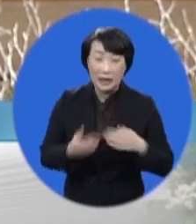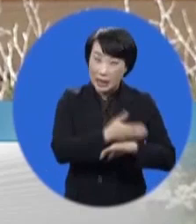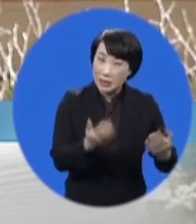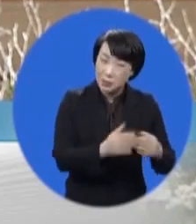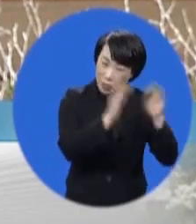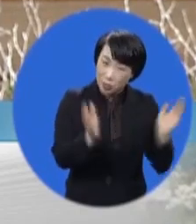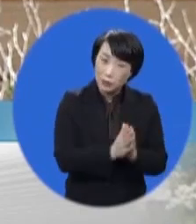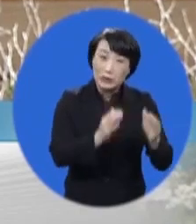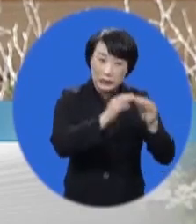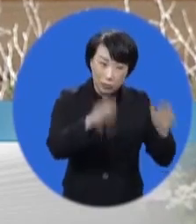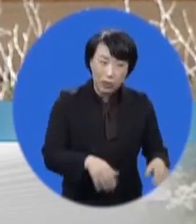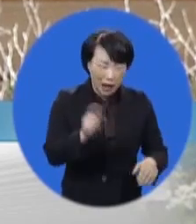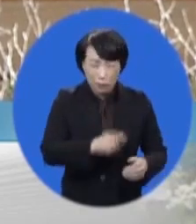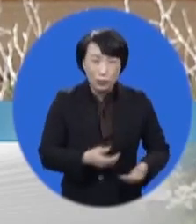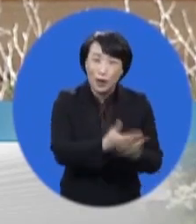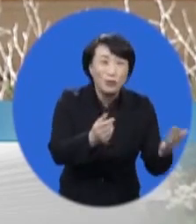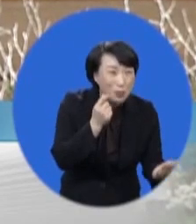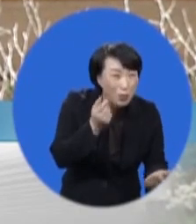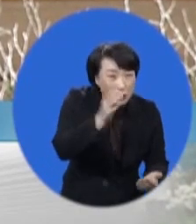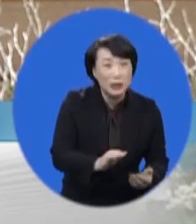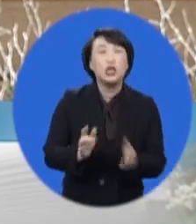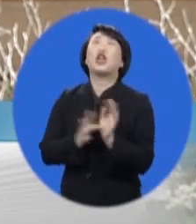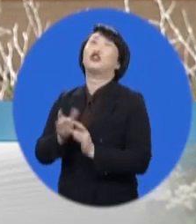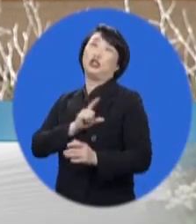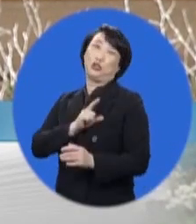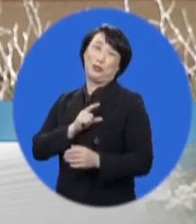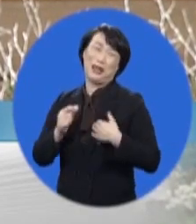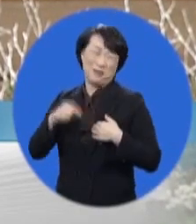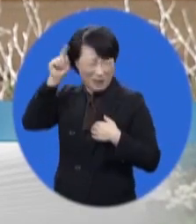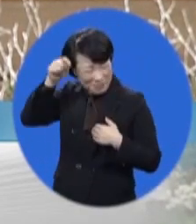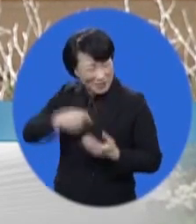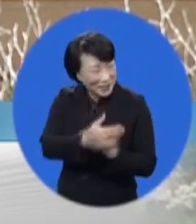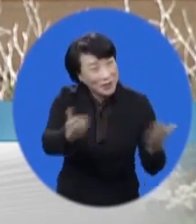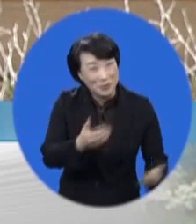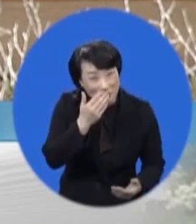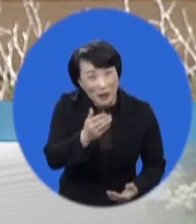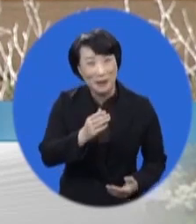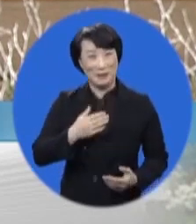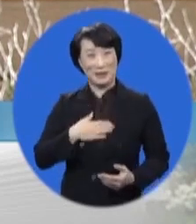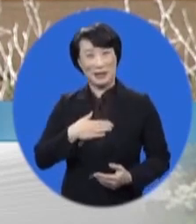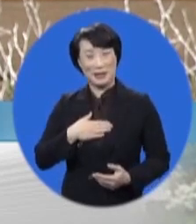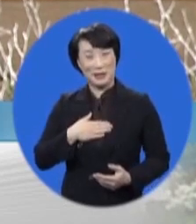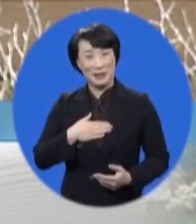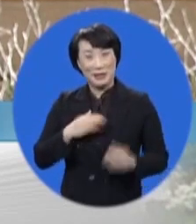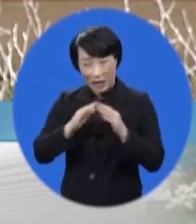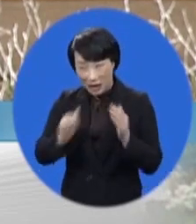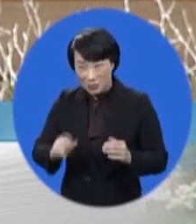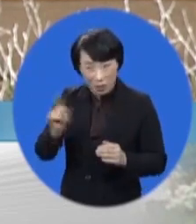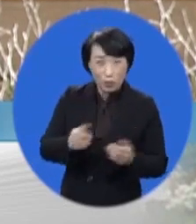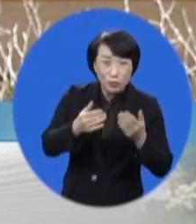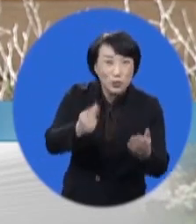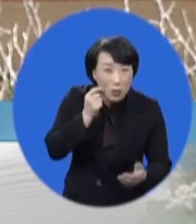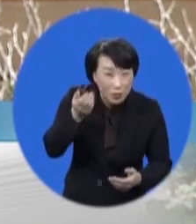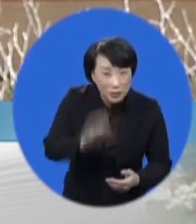것은 이웃에게 아무것도 줄 수 없으나 예수라는 이름은 항상 줄 수 있고, 내가 내 가족에게